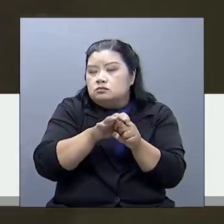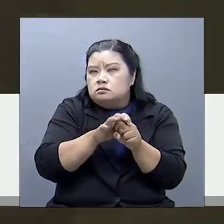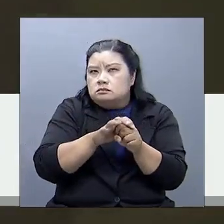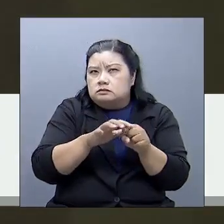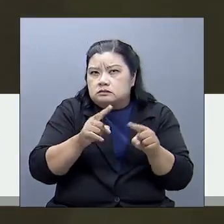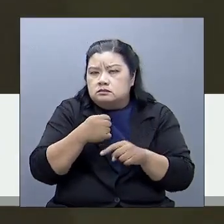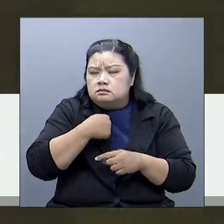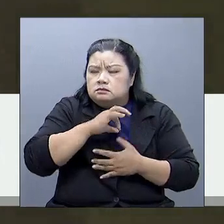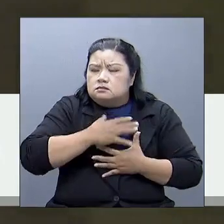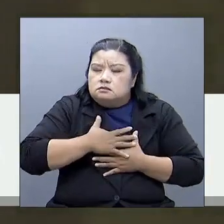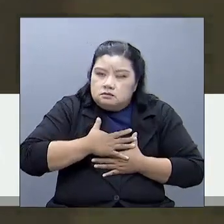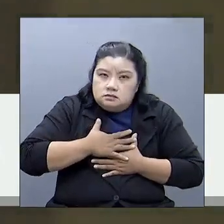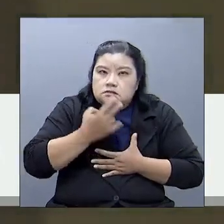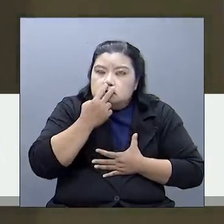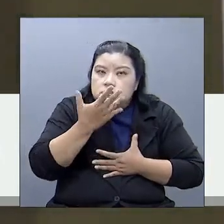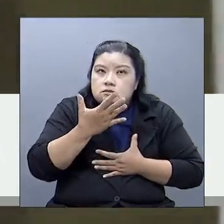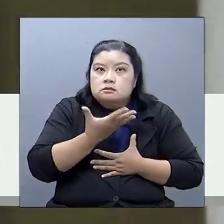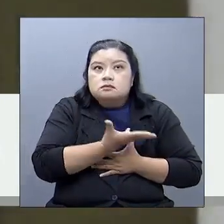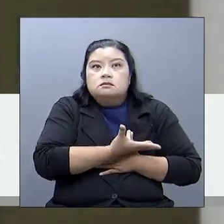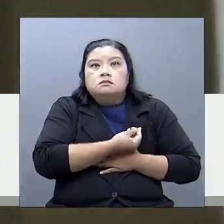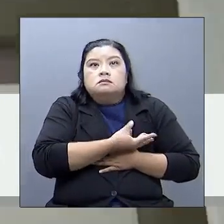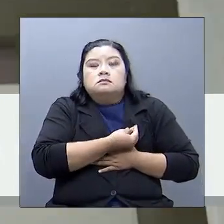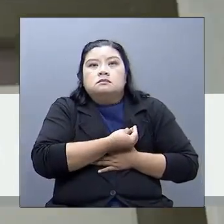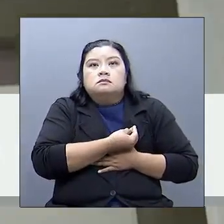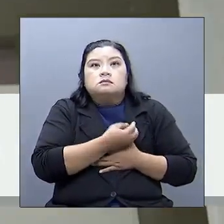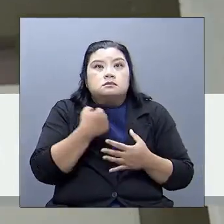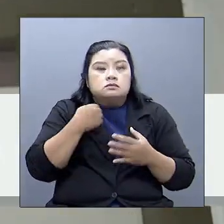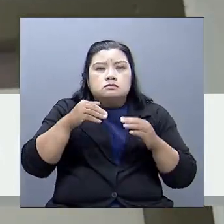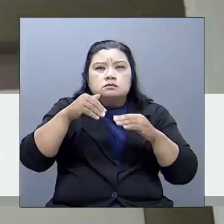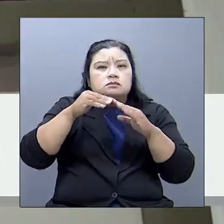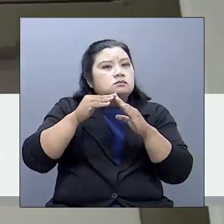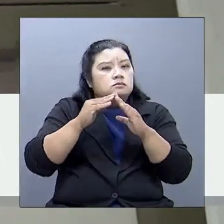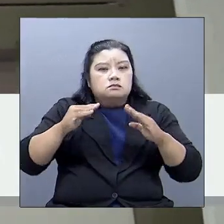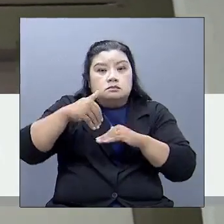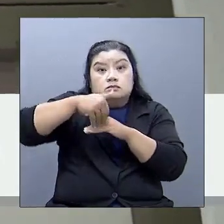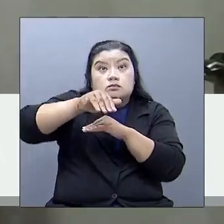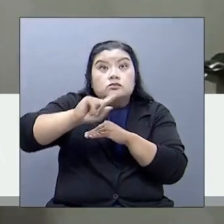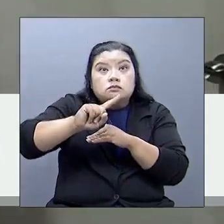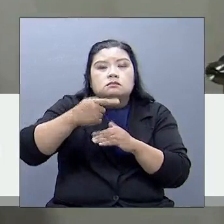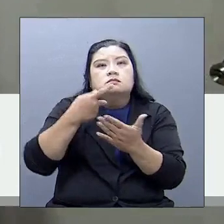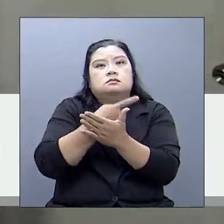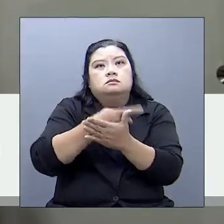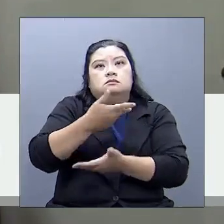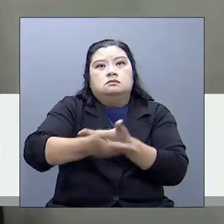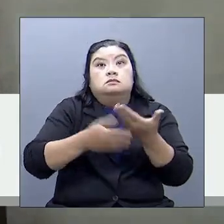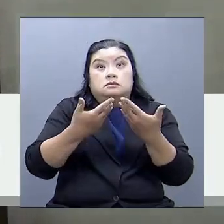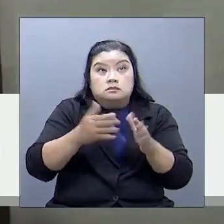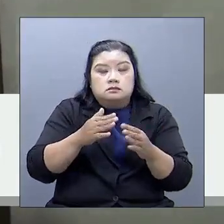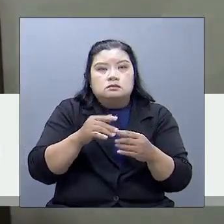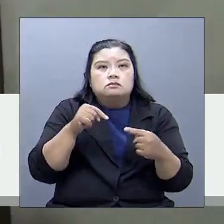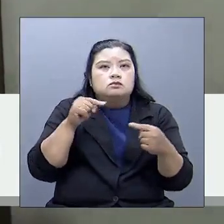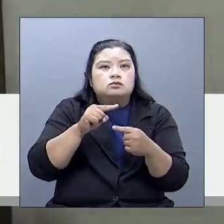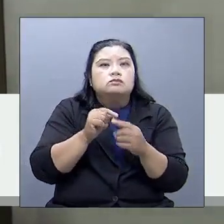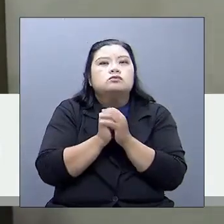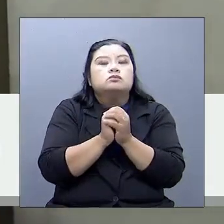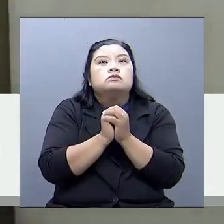ายใจไม่ออกช็อกจนหัวใจหยุดเต้นบริเวณหน้าห้างสรรพสินค้าแห่งหนึ่งในตัวเมืองกาญจนบุรีก่อนที่เจ้าหน้าที่กู้ภัยจะนำตัว